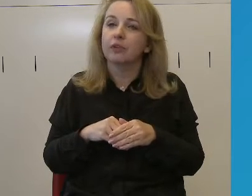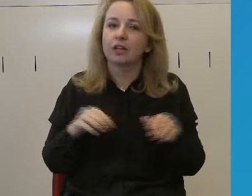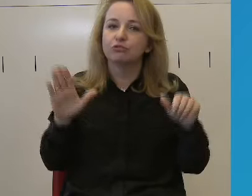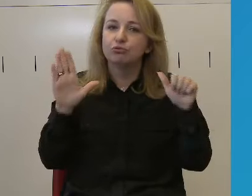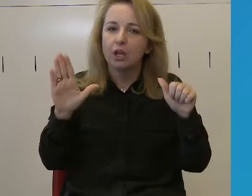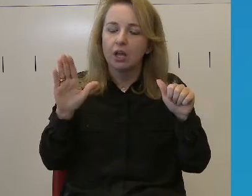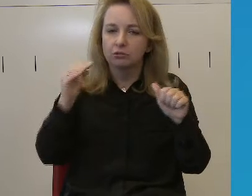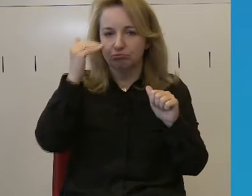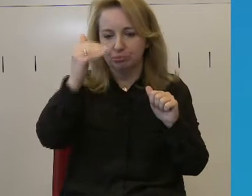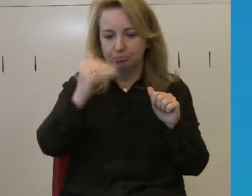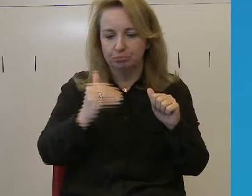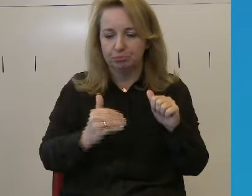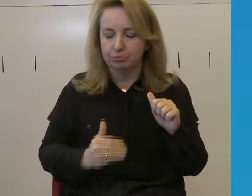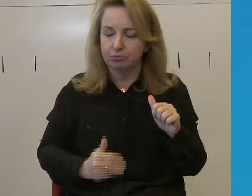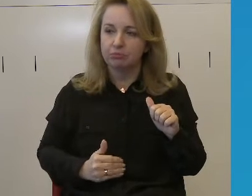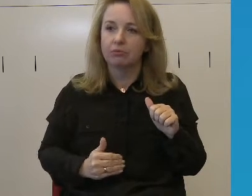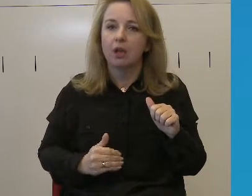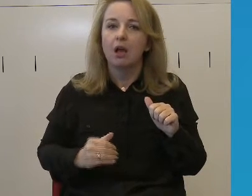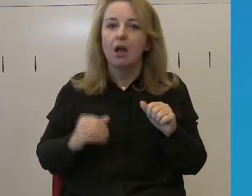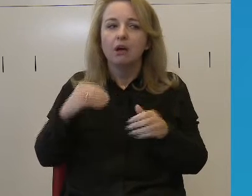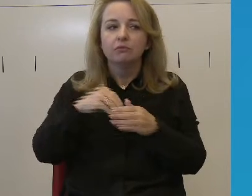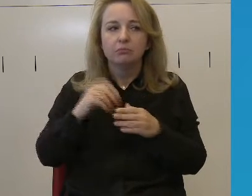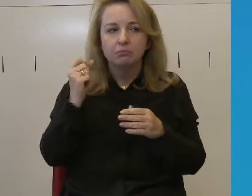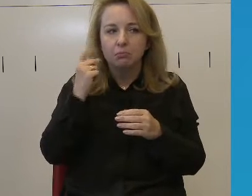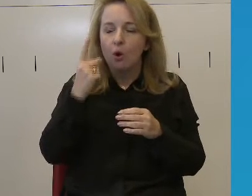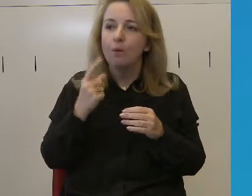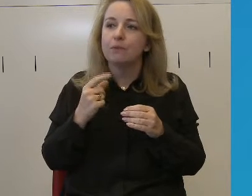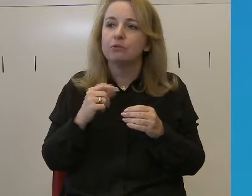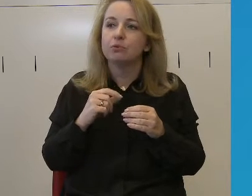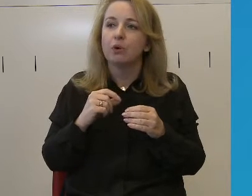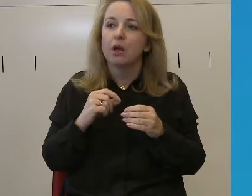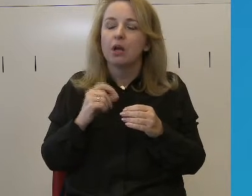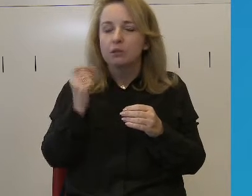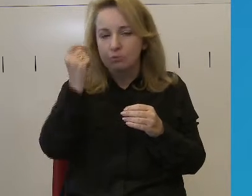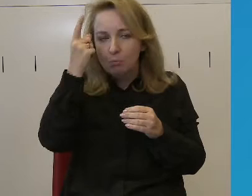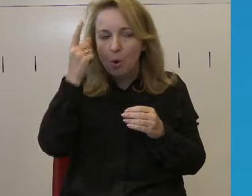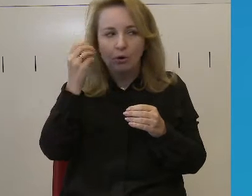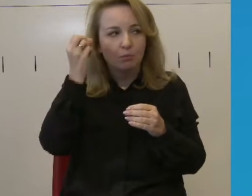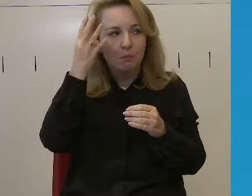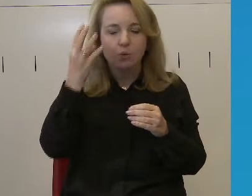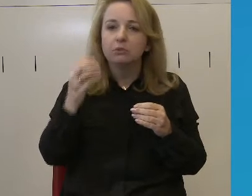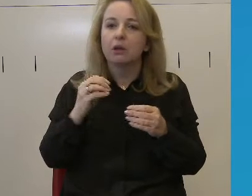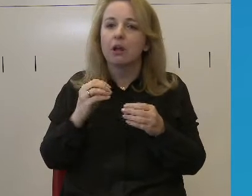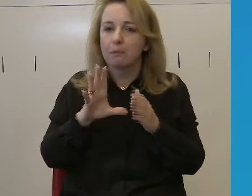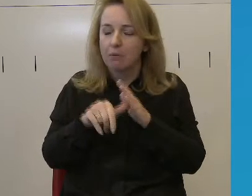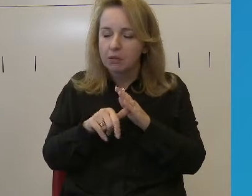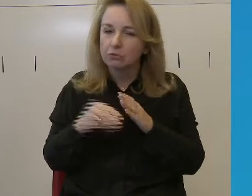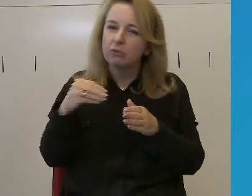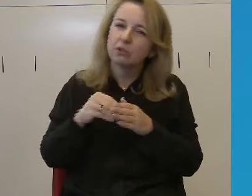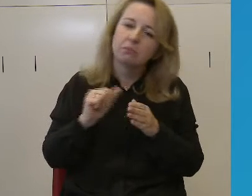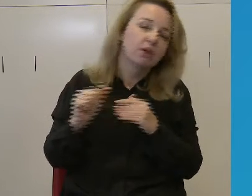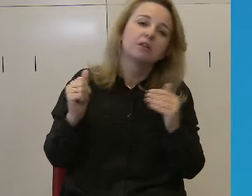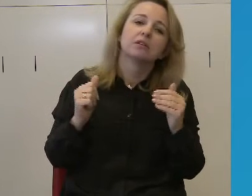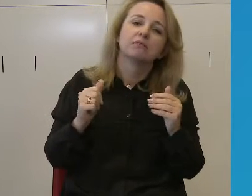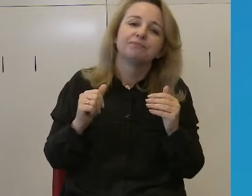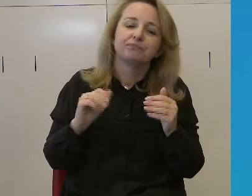sześć warstw koncepcji Smart City przekłada się, czy też powinno być rozpatrywane w kontekście